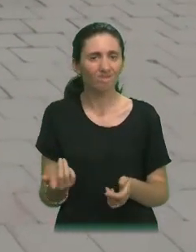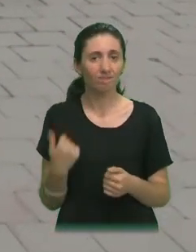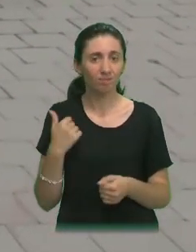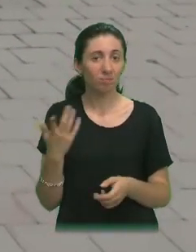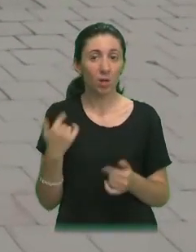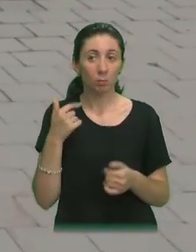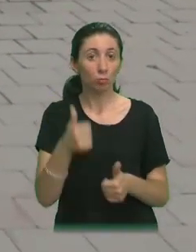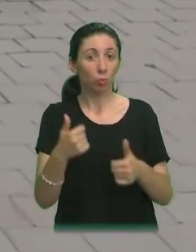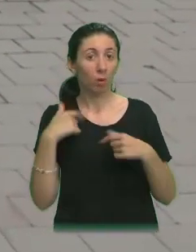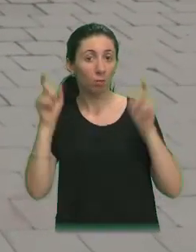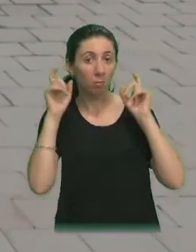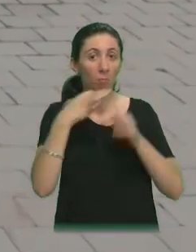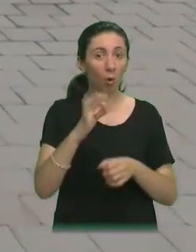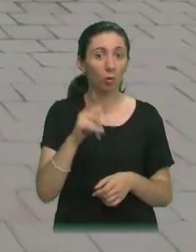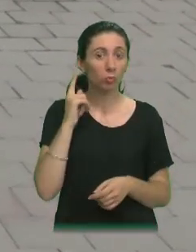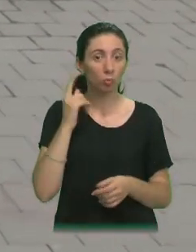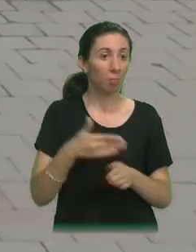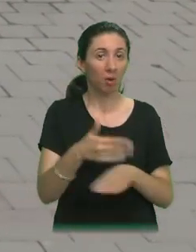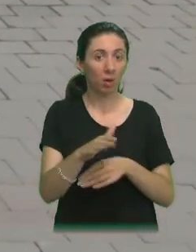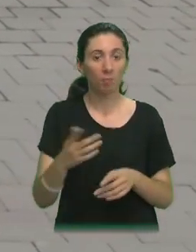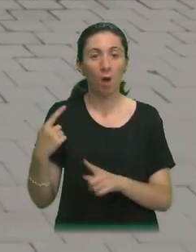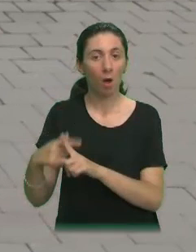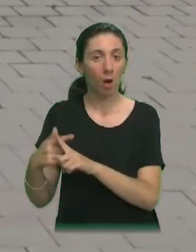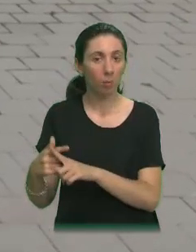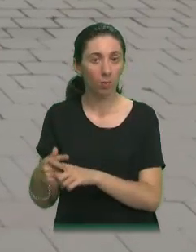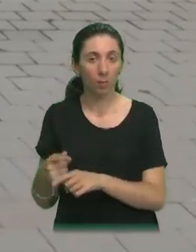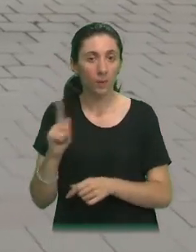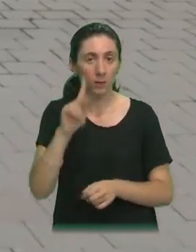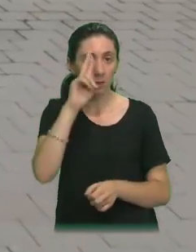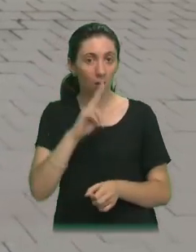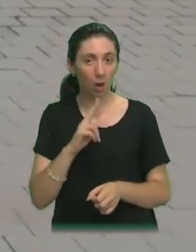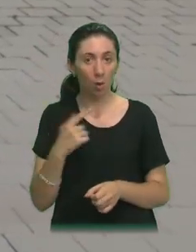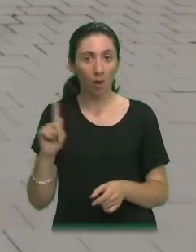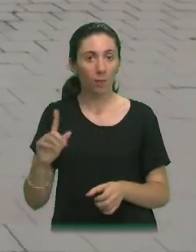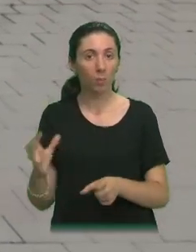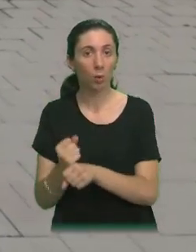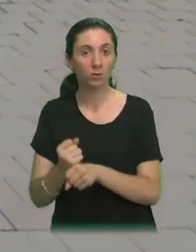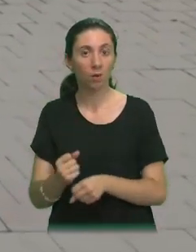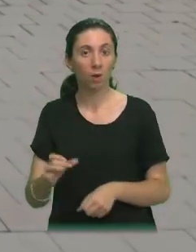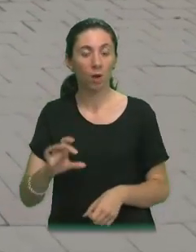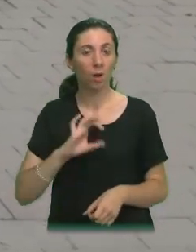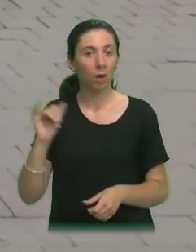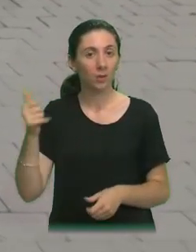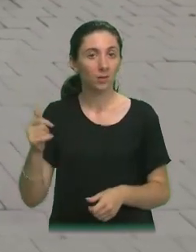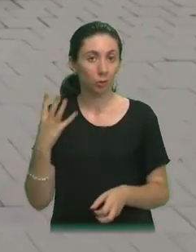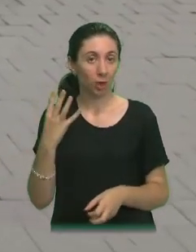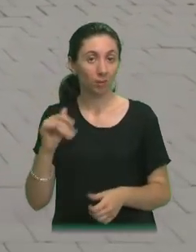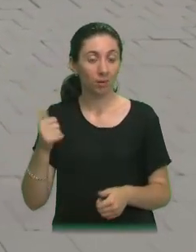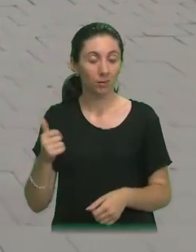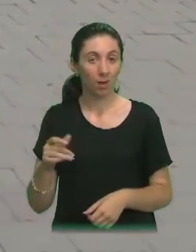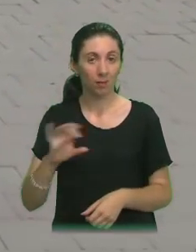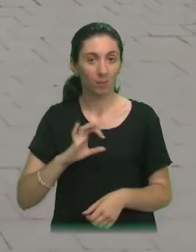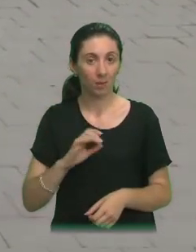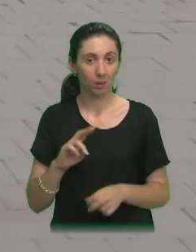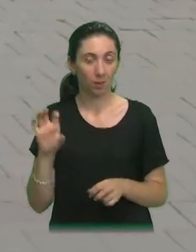Joj, sad nosim naočale, pa šta će drugi reći, meni je to bilo ono, super, imamo aparat, sad bolje čujem, idemo dalje. A